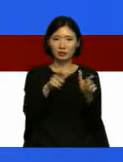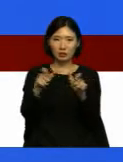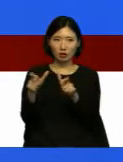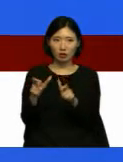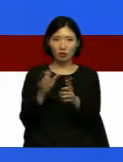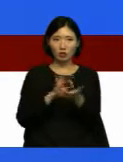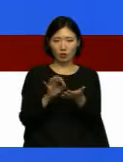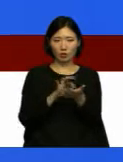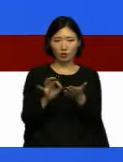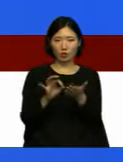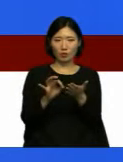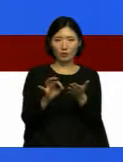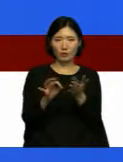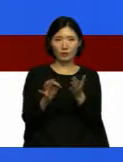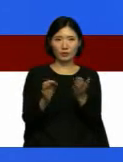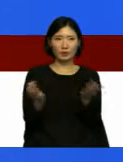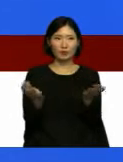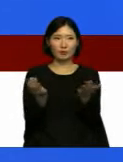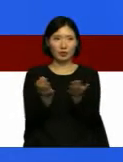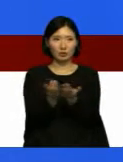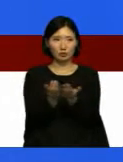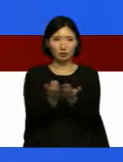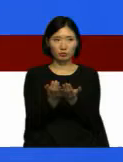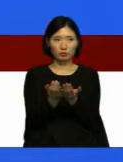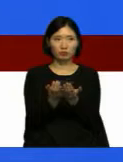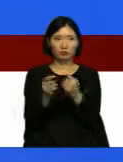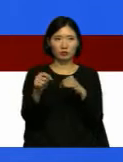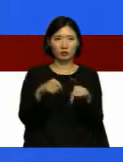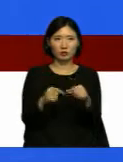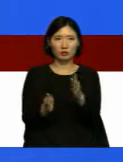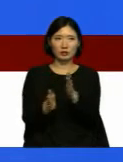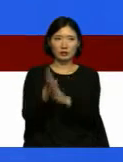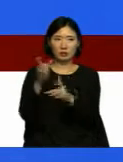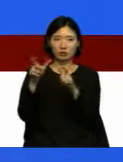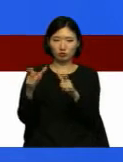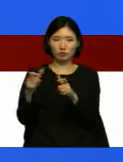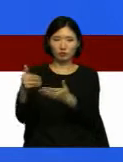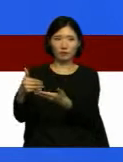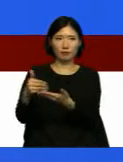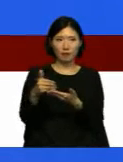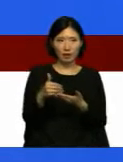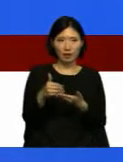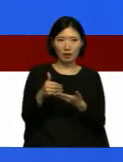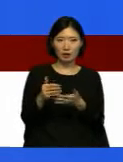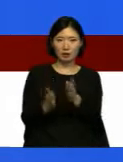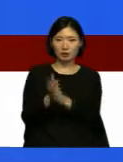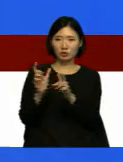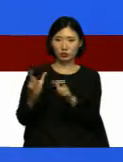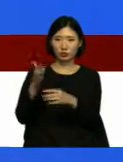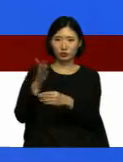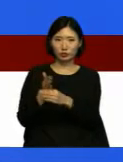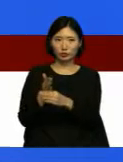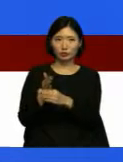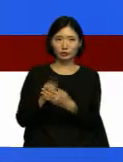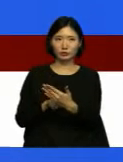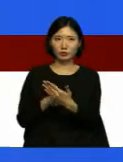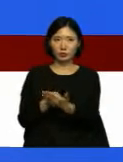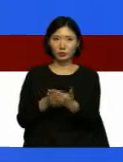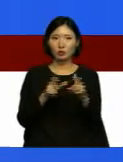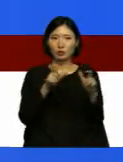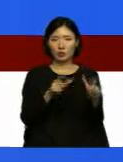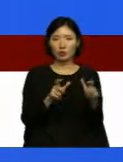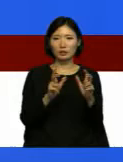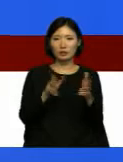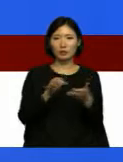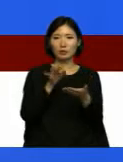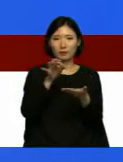지역별 수요 맞춤형 일자리 정책을 시군에서 제안하고 시군 중심으로 추진하되 도가 사업